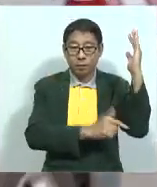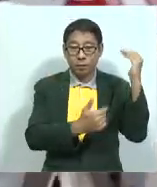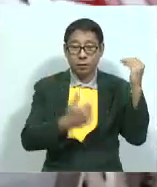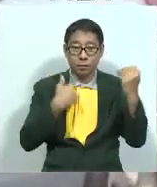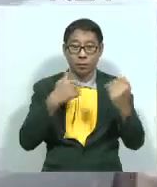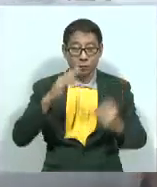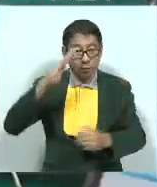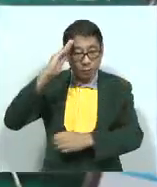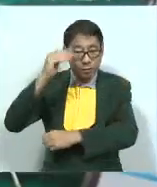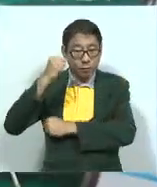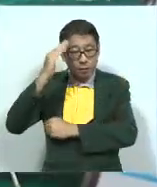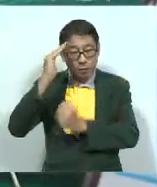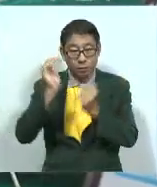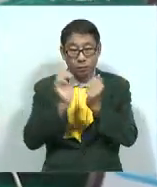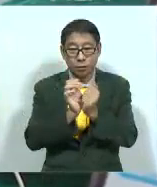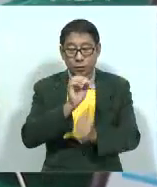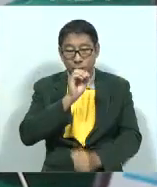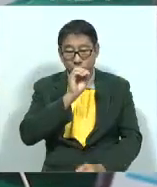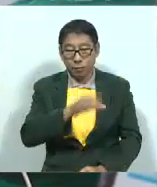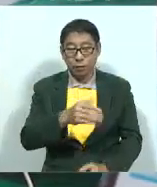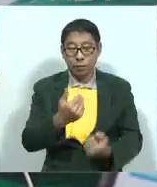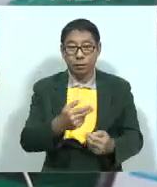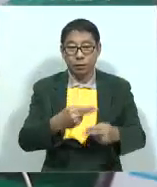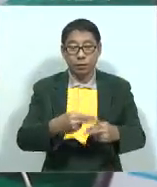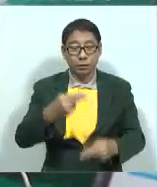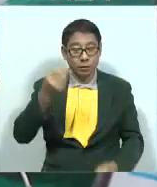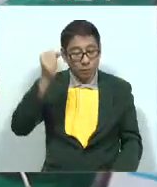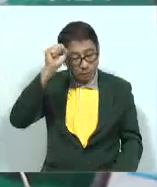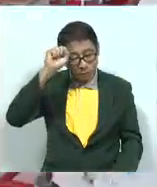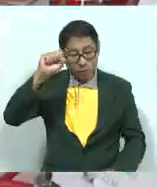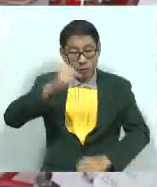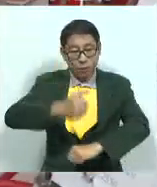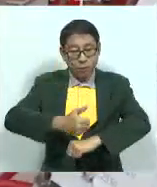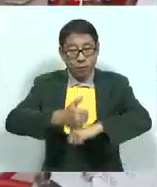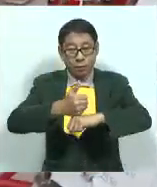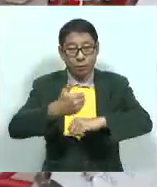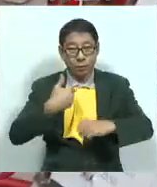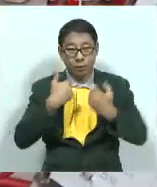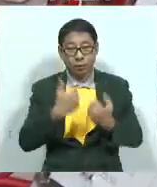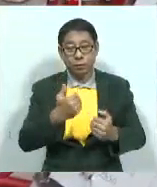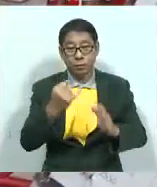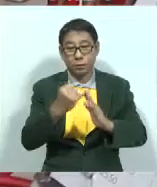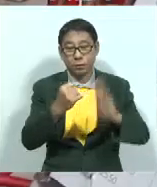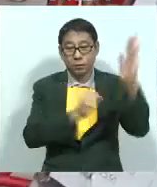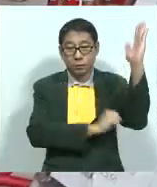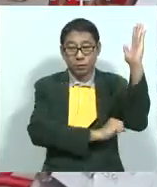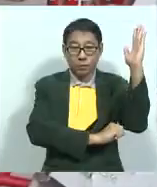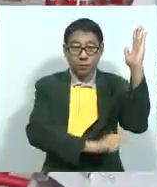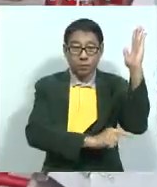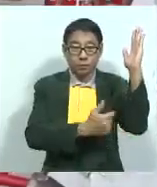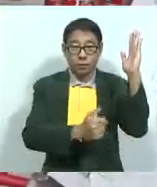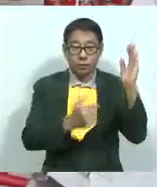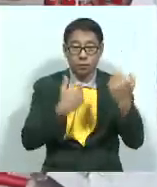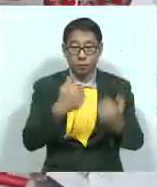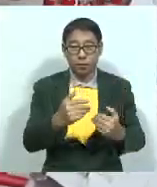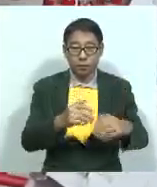าวฝ่ายความมั่นคงรายงานนะคะว่านายมะดารีอารงแกนนำผู้ก่อเหตุรุนแรงในพื้นที่อำเภอเมืองยะลาเข้ามาเ